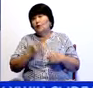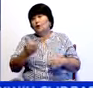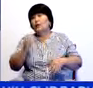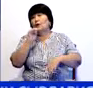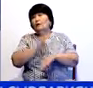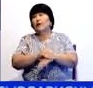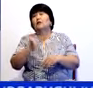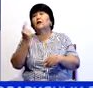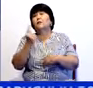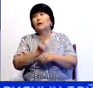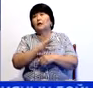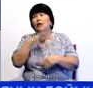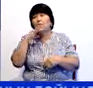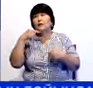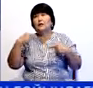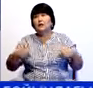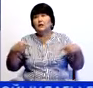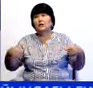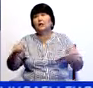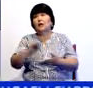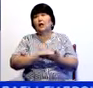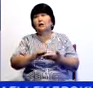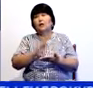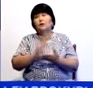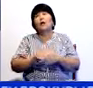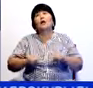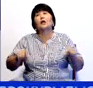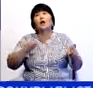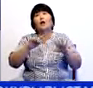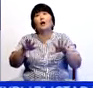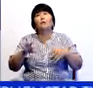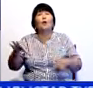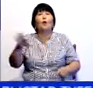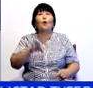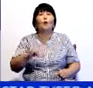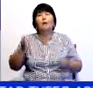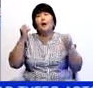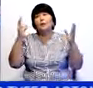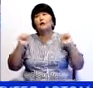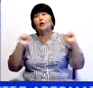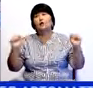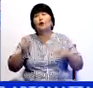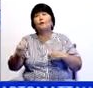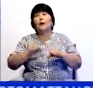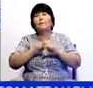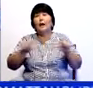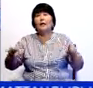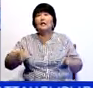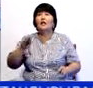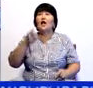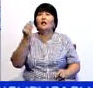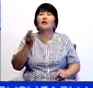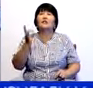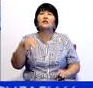фактілер бір ақ рет емес қой, бірнеше рет қайталанып отыр. Комиссия отырысында облыстық мәдениет және спорт басқармасының басшысы мен Жалағаш